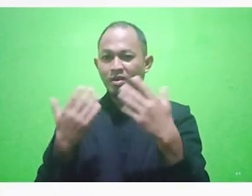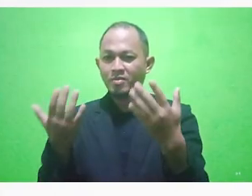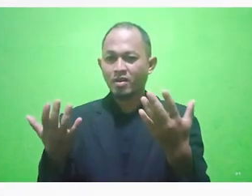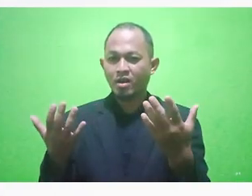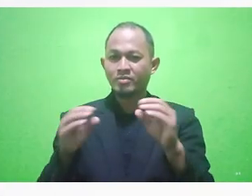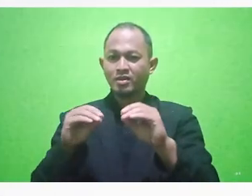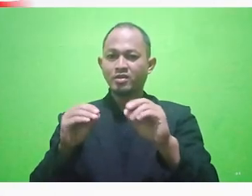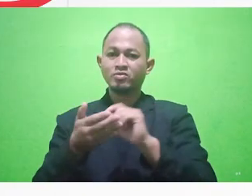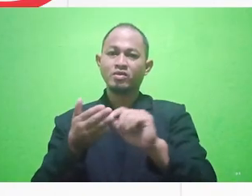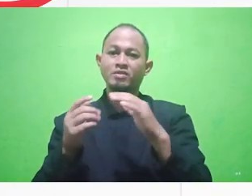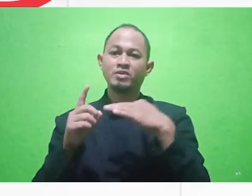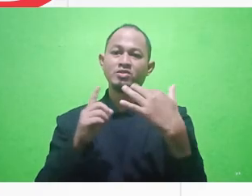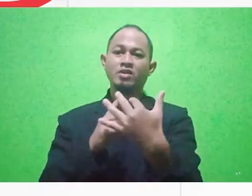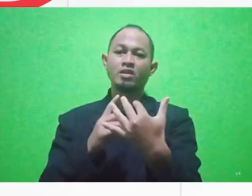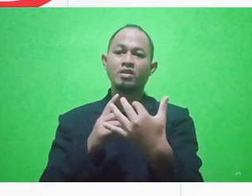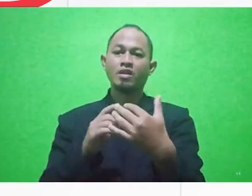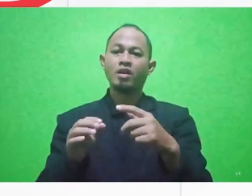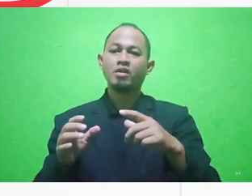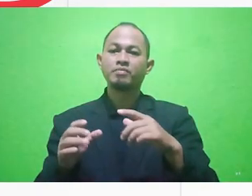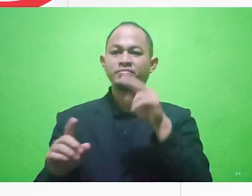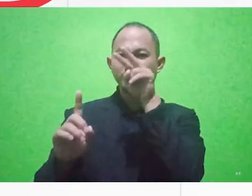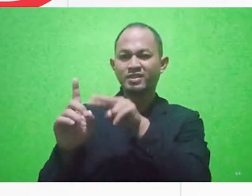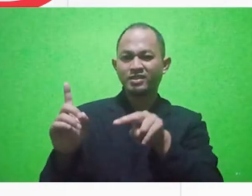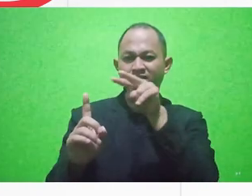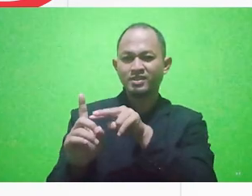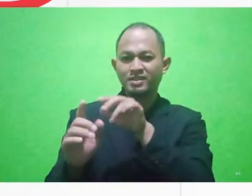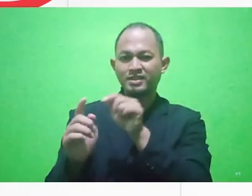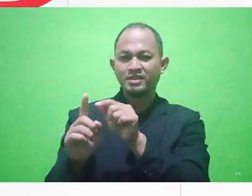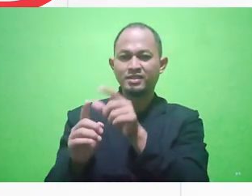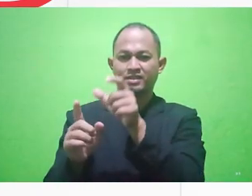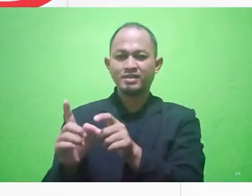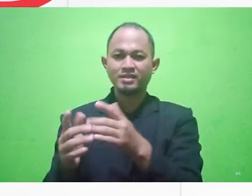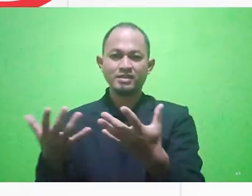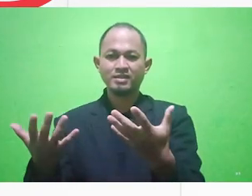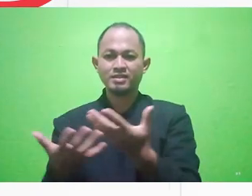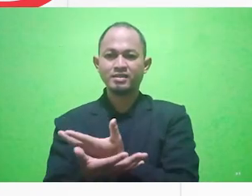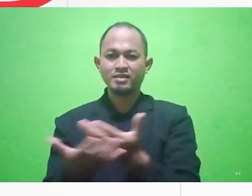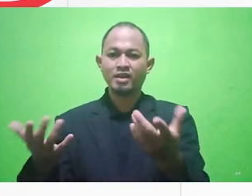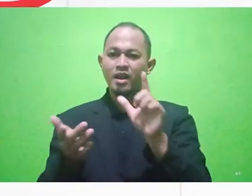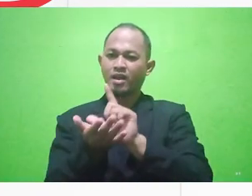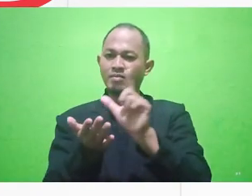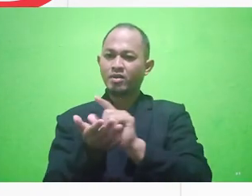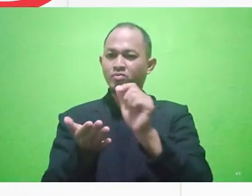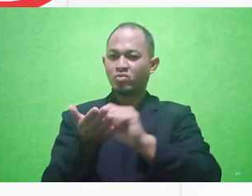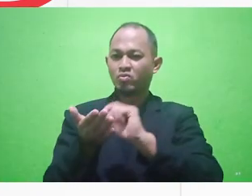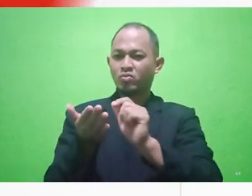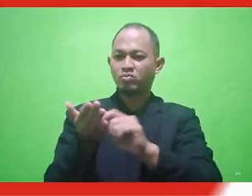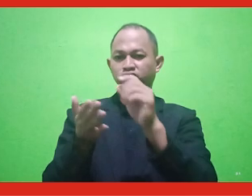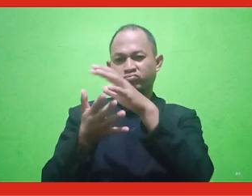satuan pendidikan atau masyarakat sekitarmu menghadapi perubahan iklim berbasis sumber daya lokal? Buatkan hasil laporan dalam bentuk catatan